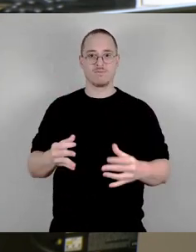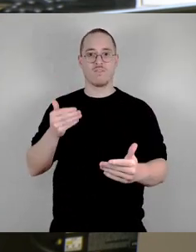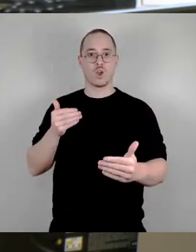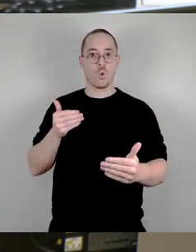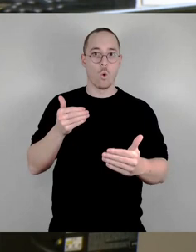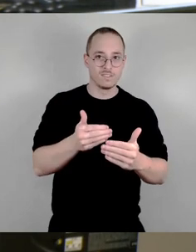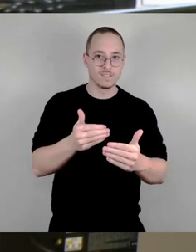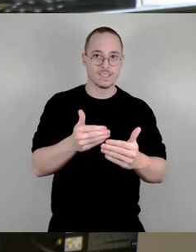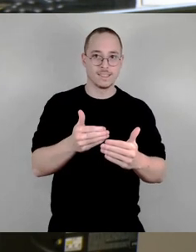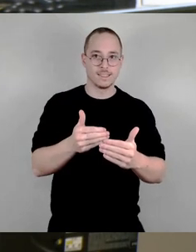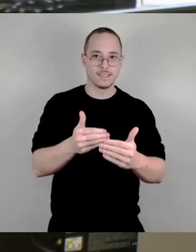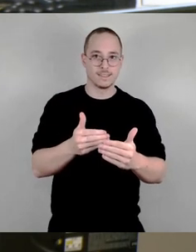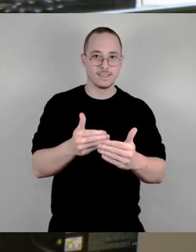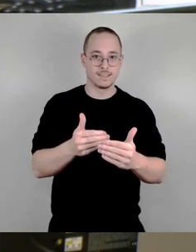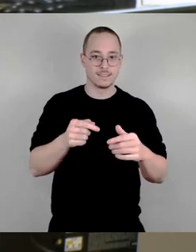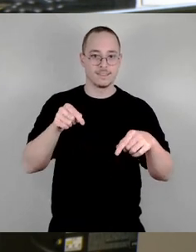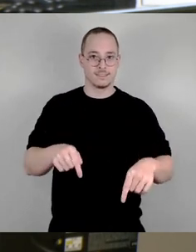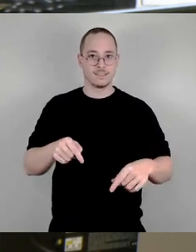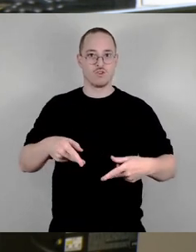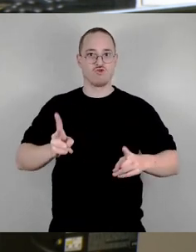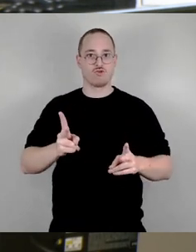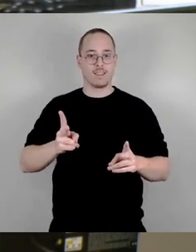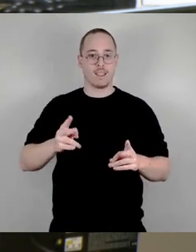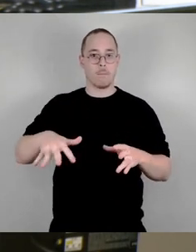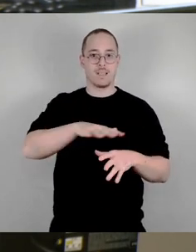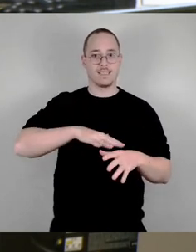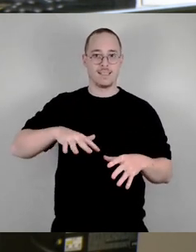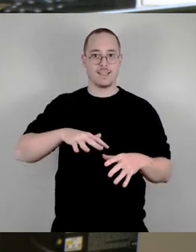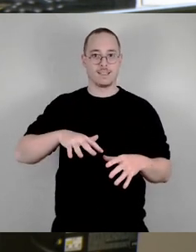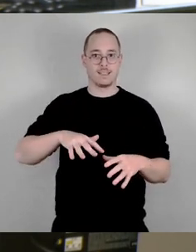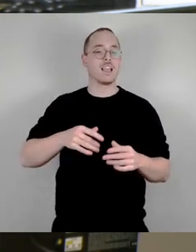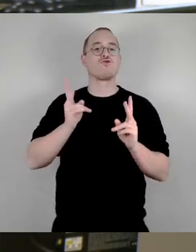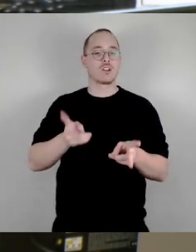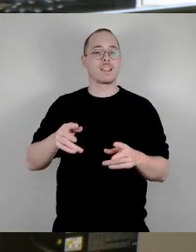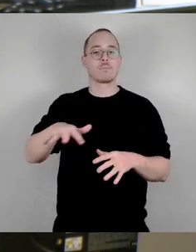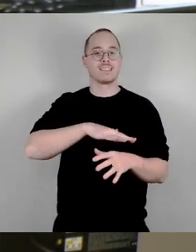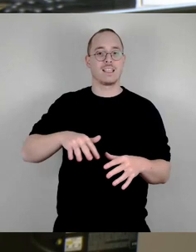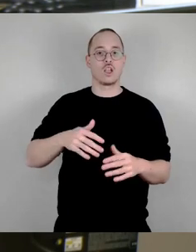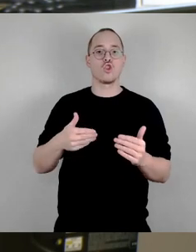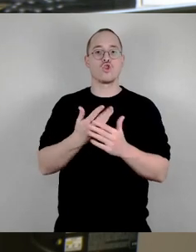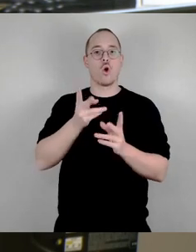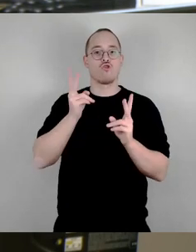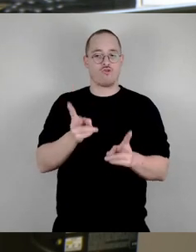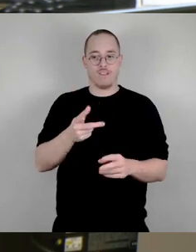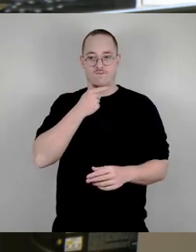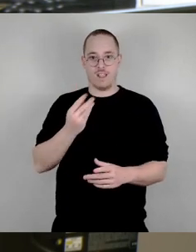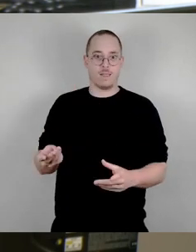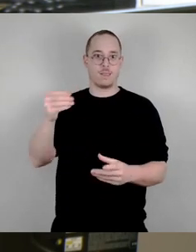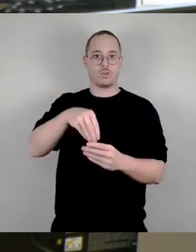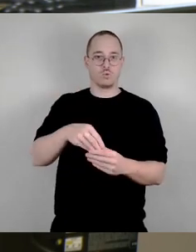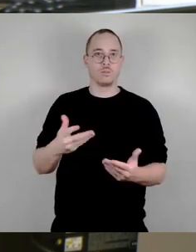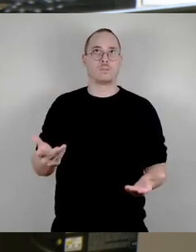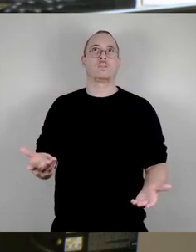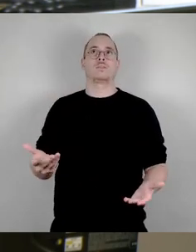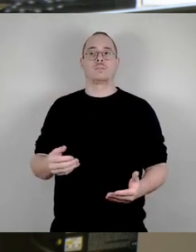im Stadtbezirk Neustadt noch reinkommt. Ich kann ja das Ansinnen verstehen und grundsätzlich finden wir die Sache auch